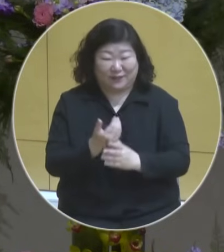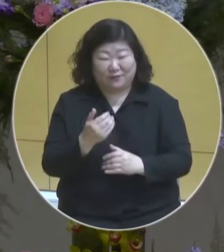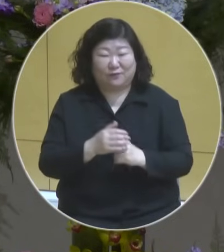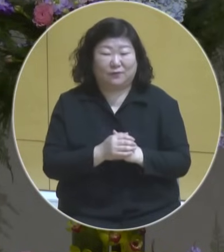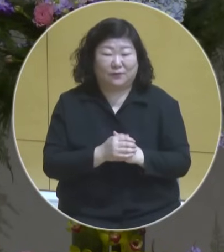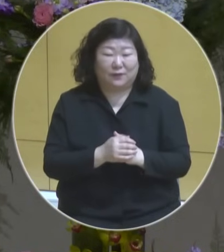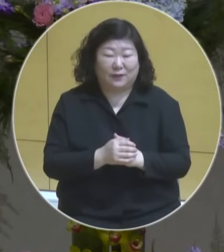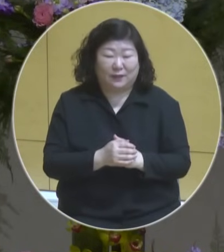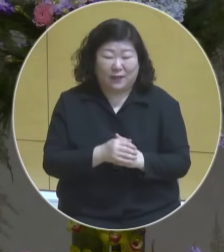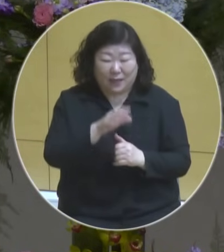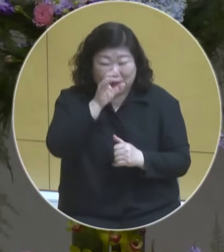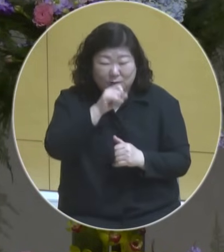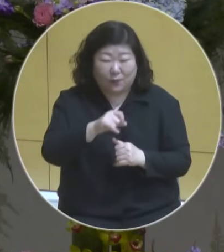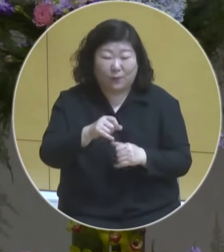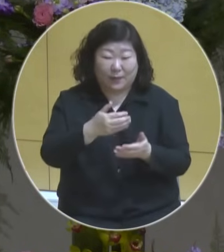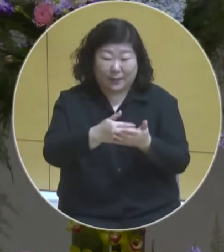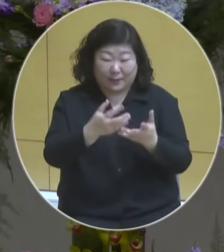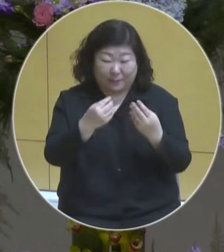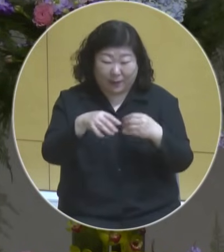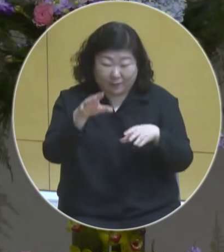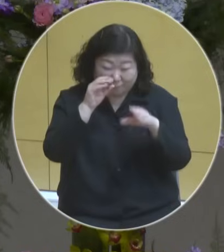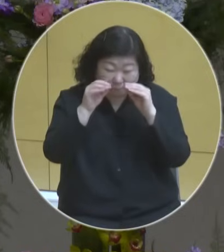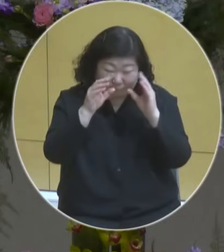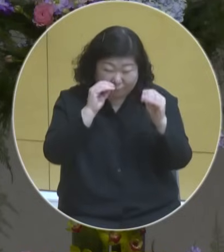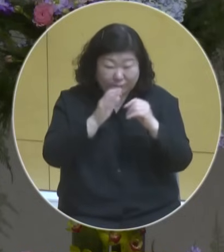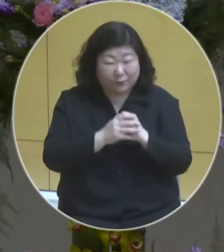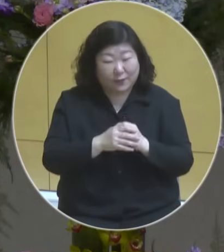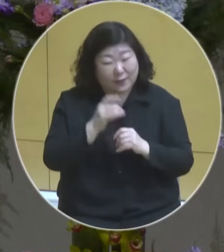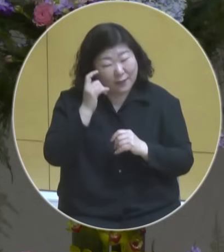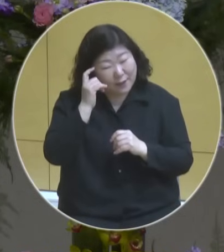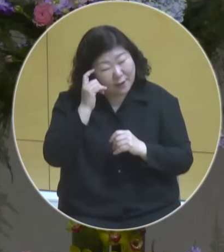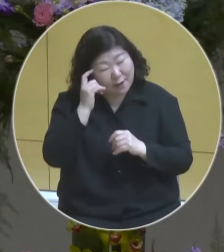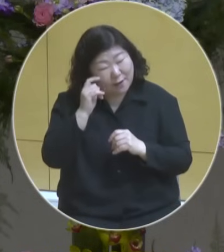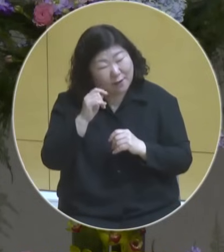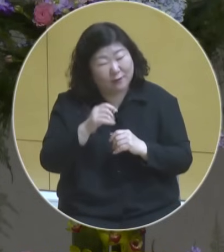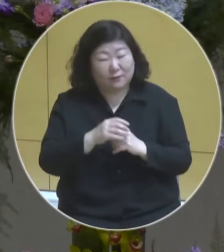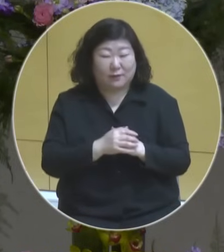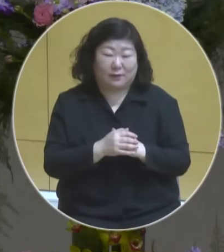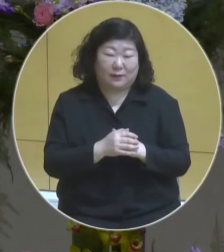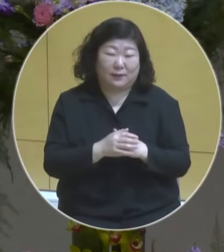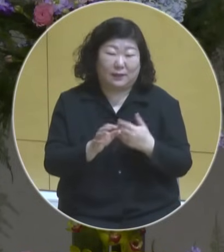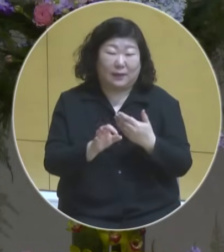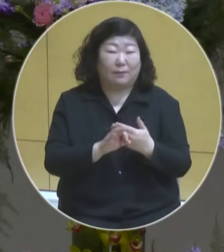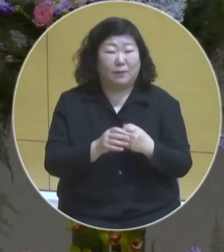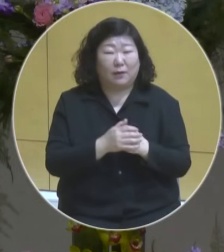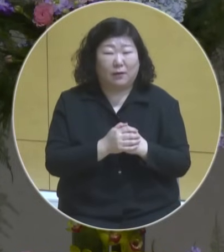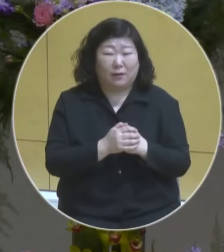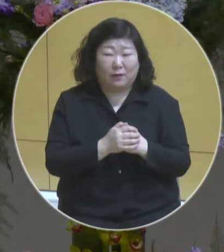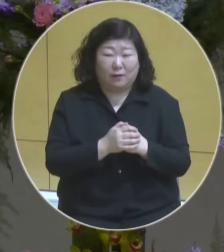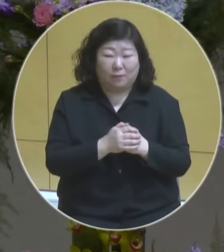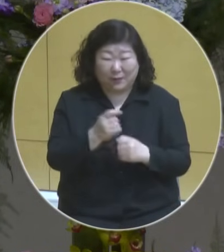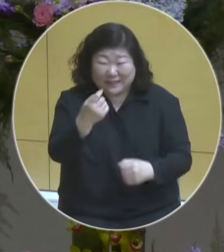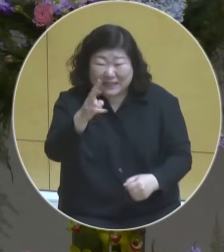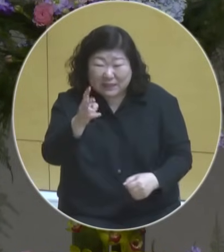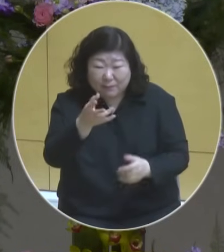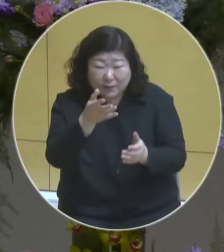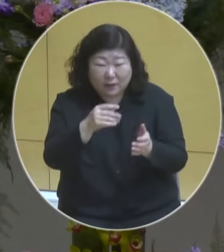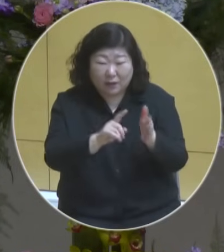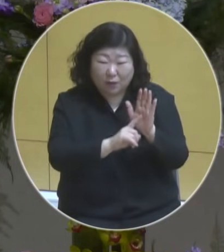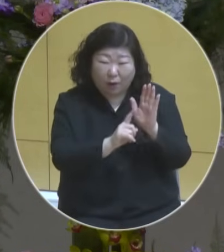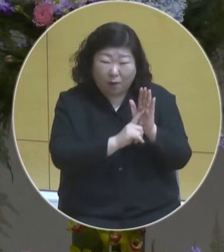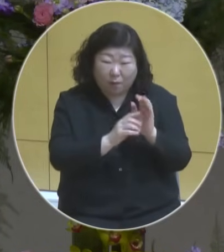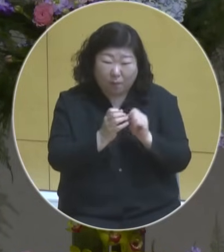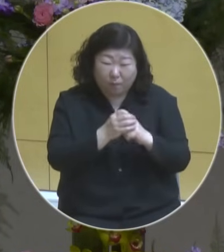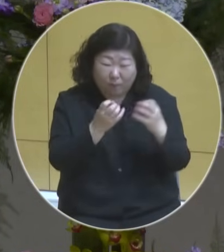좋은 그림 많이 보고 또 생각하는 그림 많이 보면 여러분들에게 막 현란한이 TV 광고 보면 정신을 못